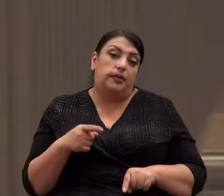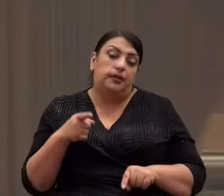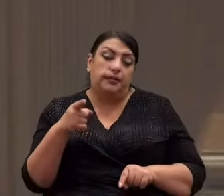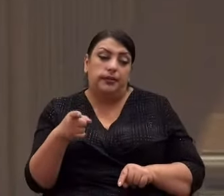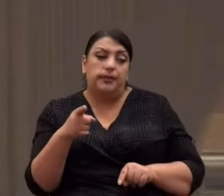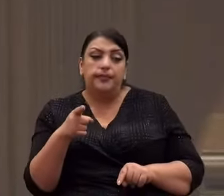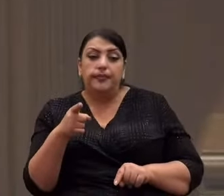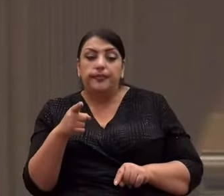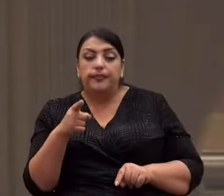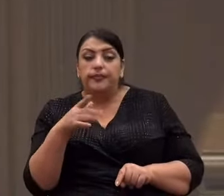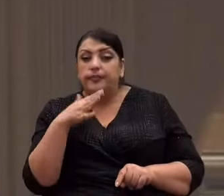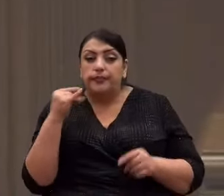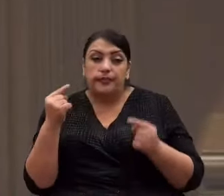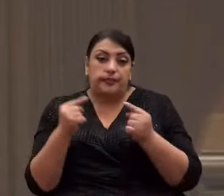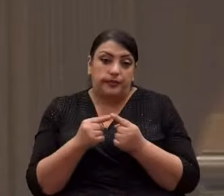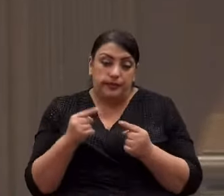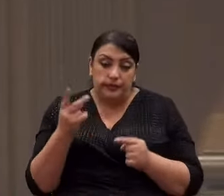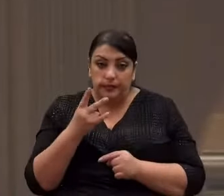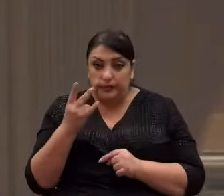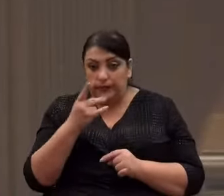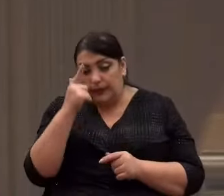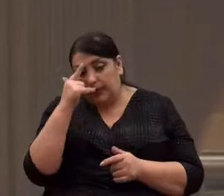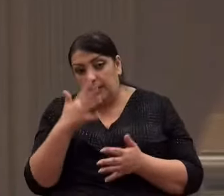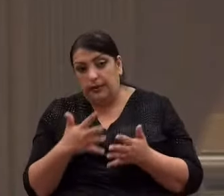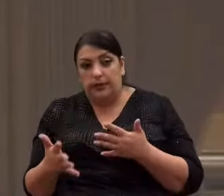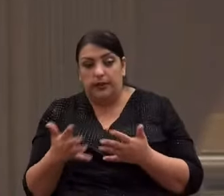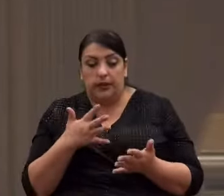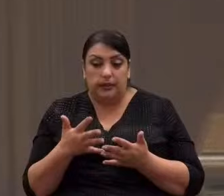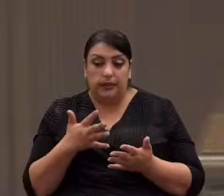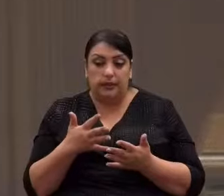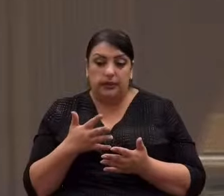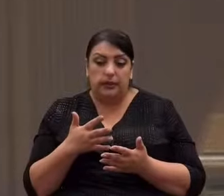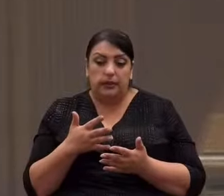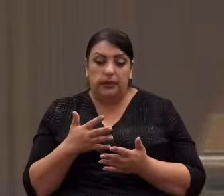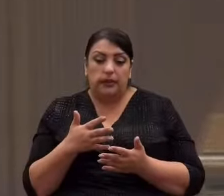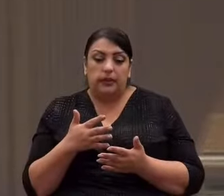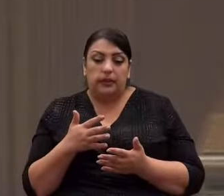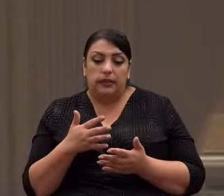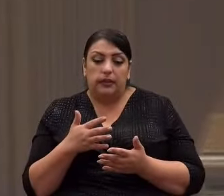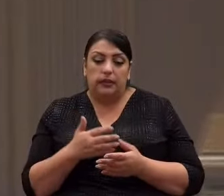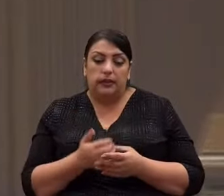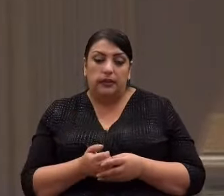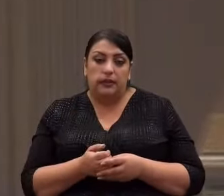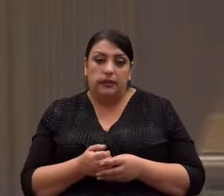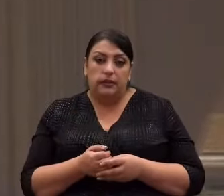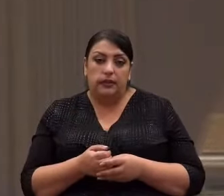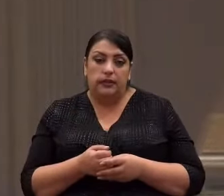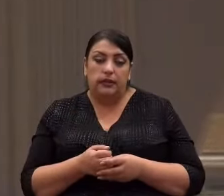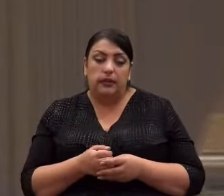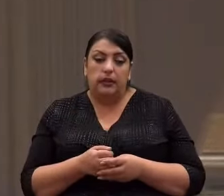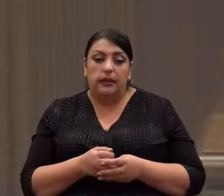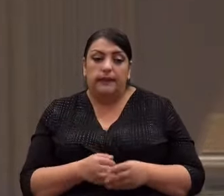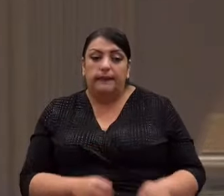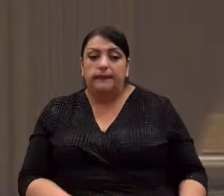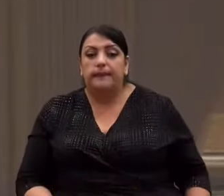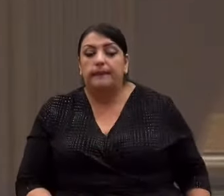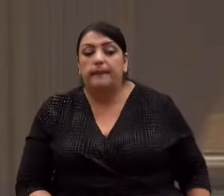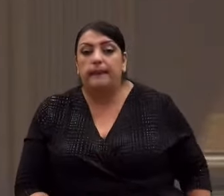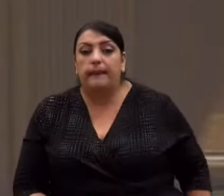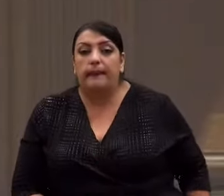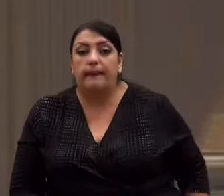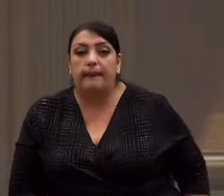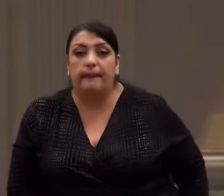մենք շատ հստակ պատկերացնենք, սահմանը մի փոքր ձգենք դեպի զանցանքի կողմը, որպեսզի մենք